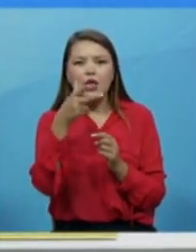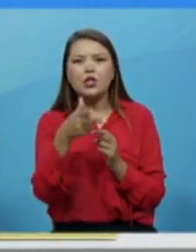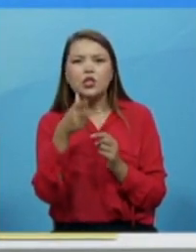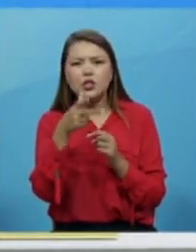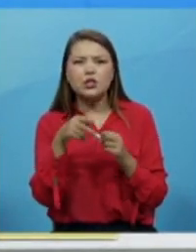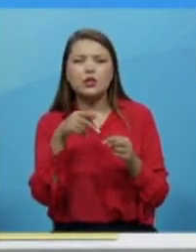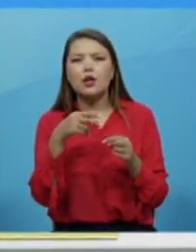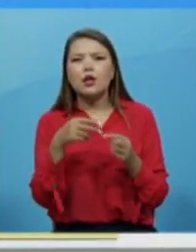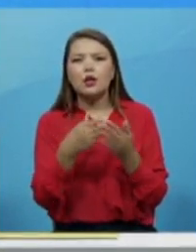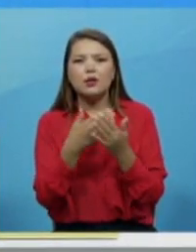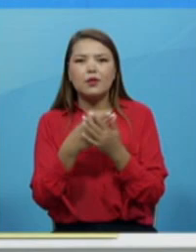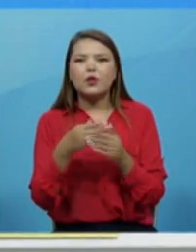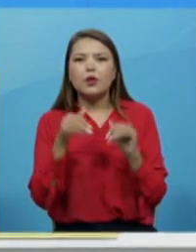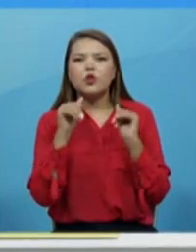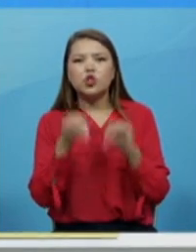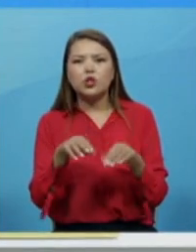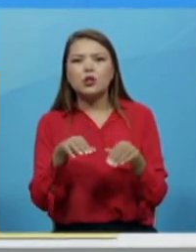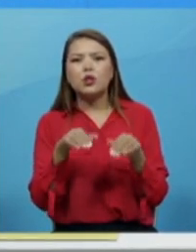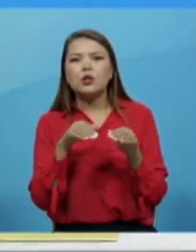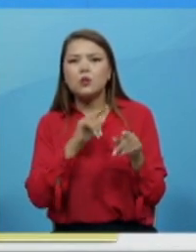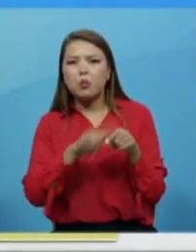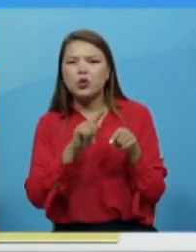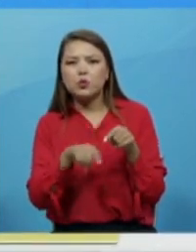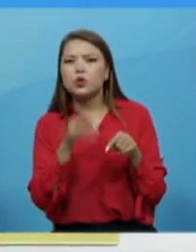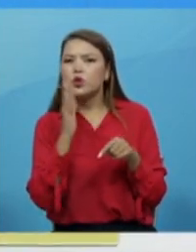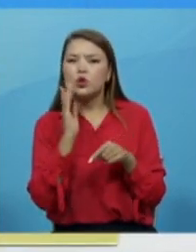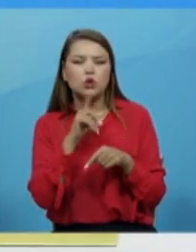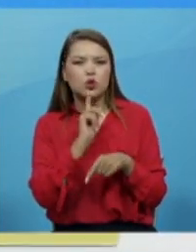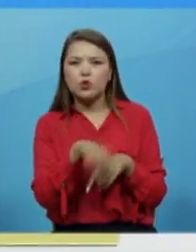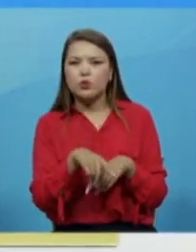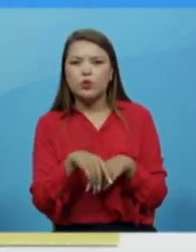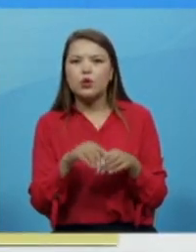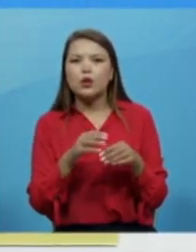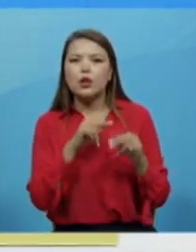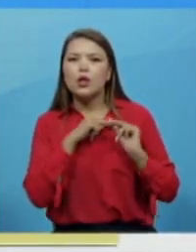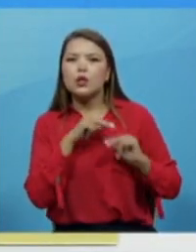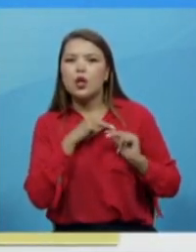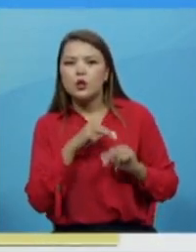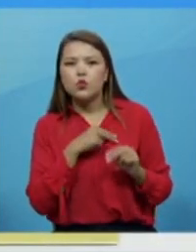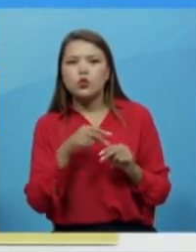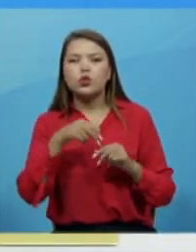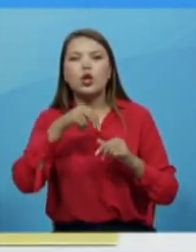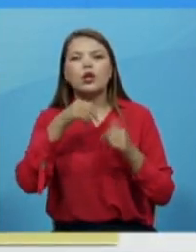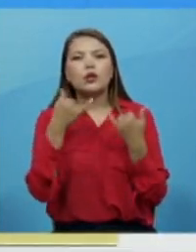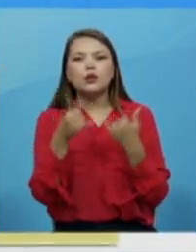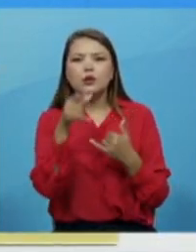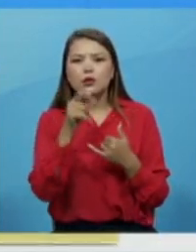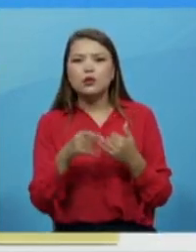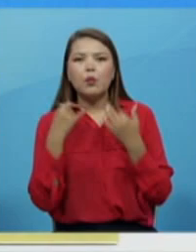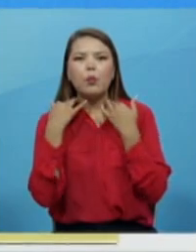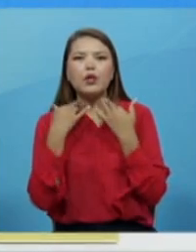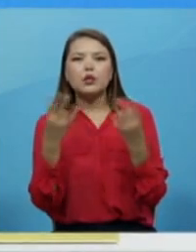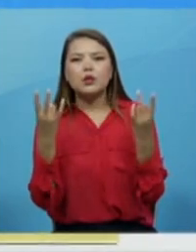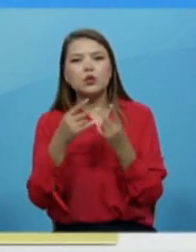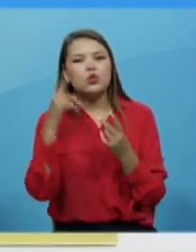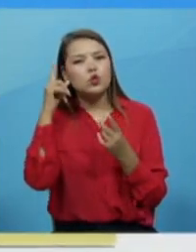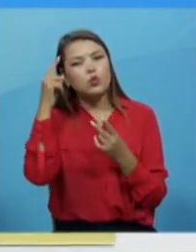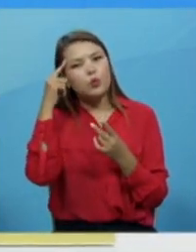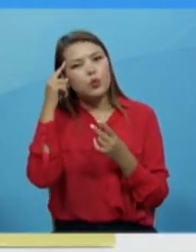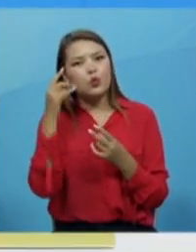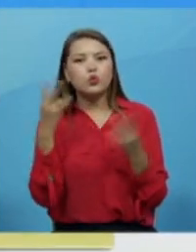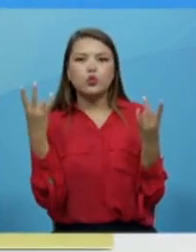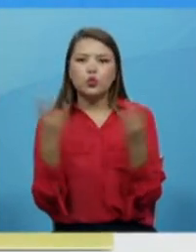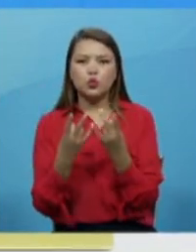мәселе шешілмес. Тұрсынғали аға өте жақсы айтты әріптестер. Қажеттілікті ескере отырып шешім қабылдау